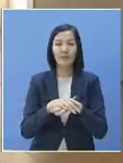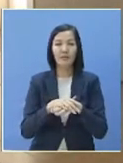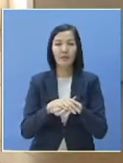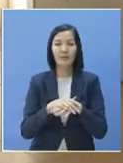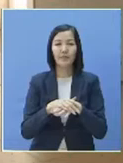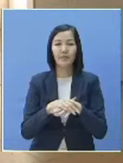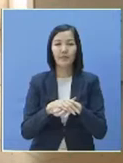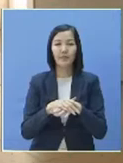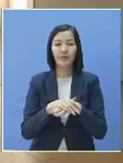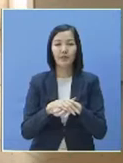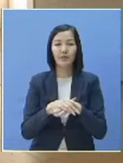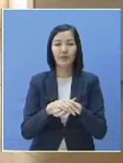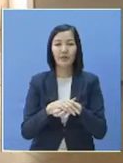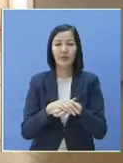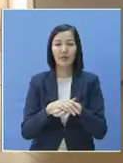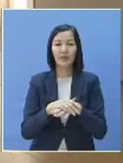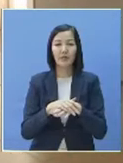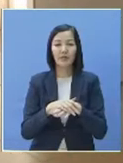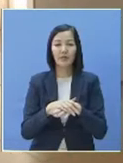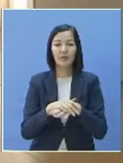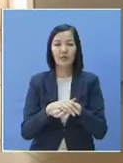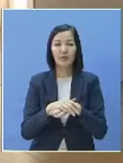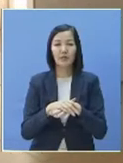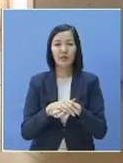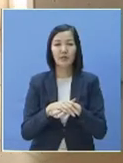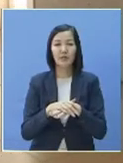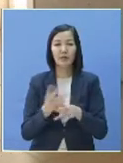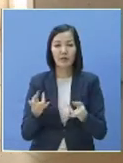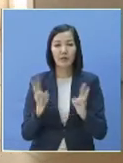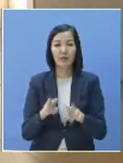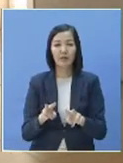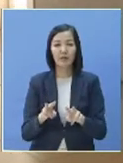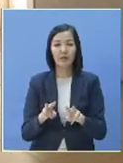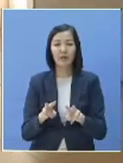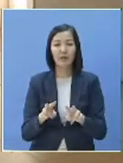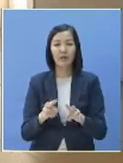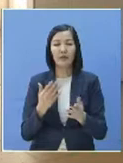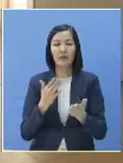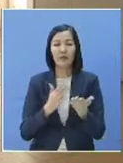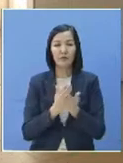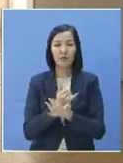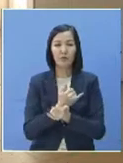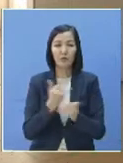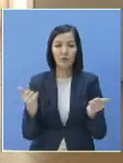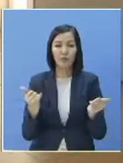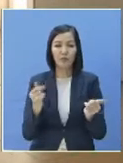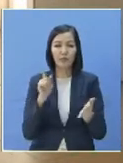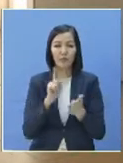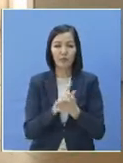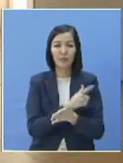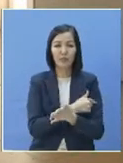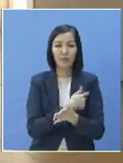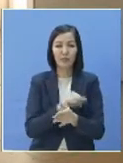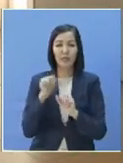банаға гарантированный объем бесплатной медицинской помощи толмен қалады. Банаға егер пакет ОСМС міндетті әлеуметтік